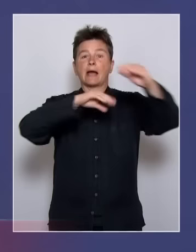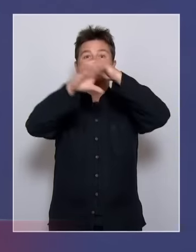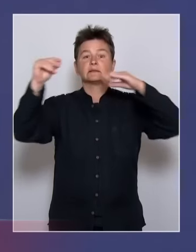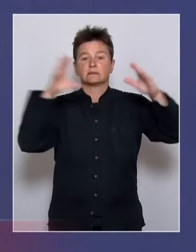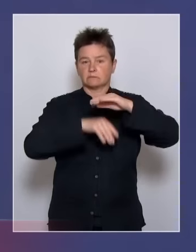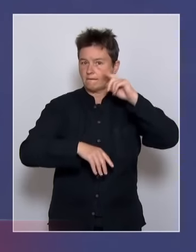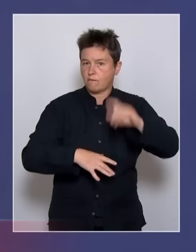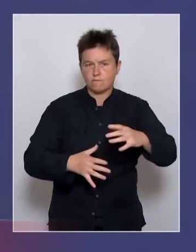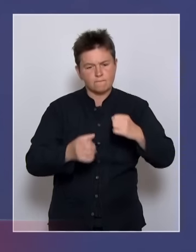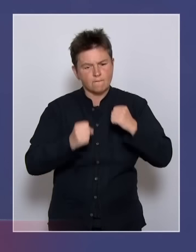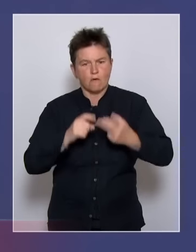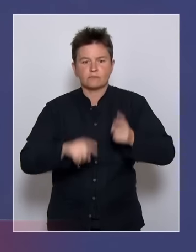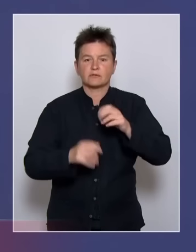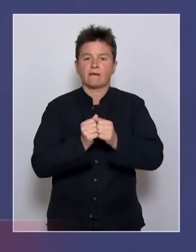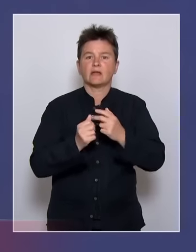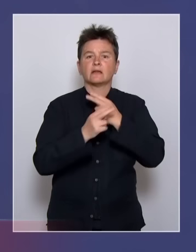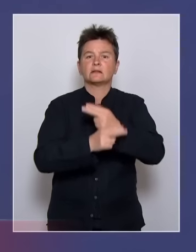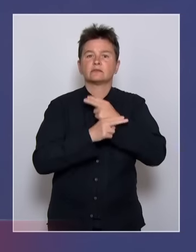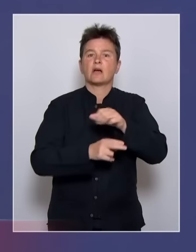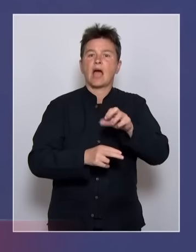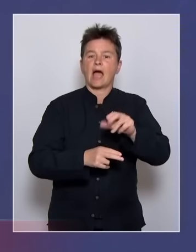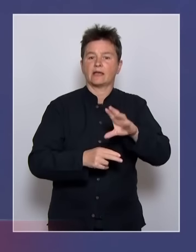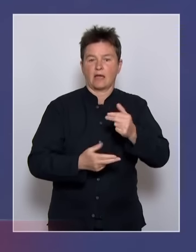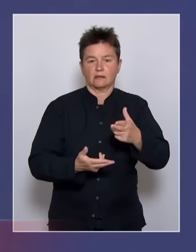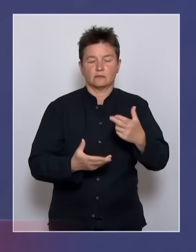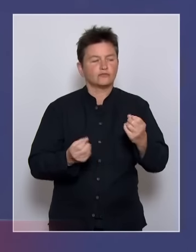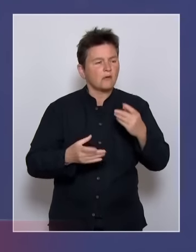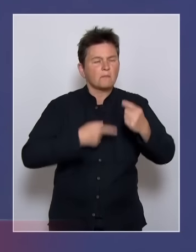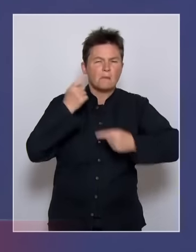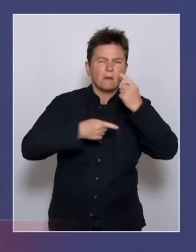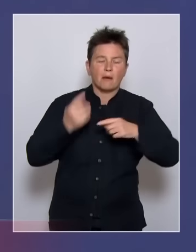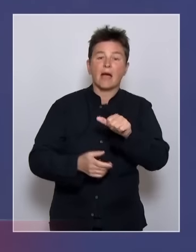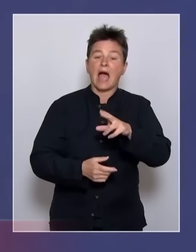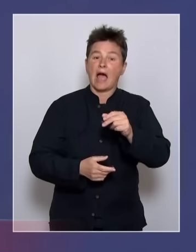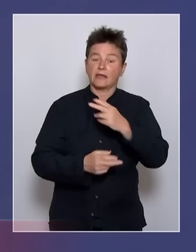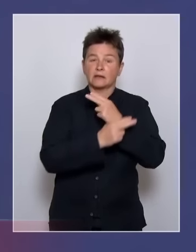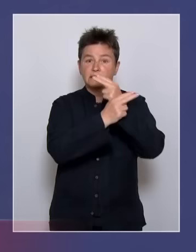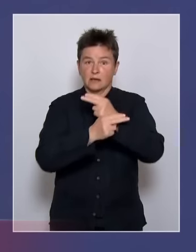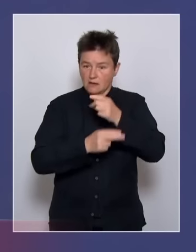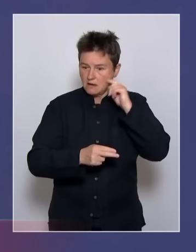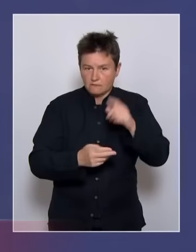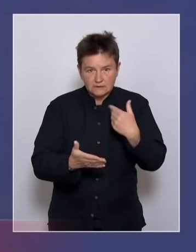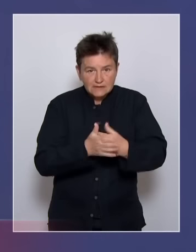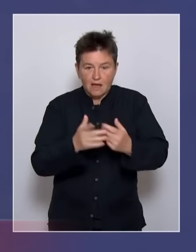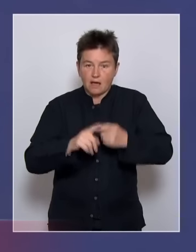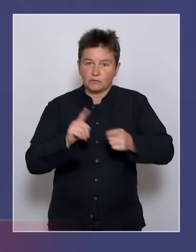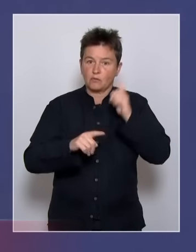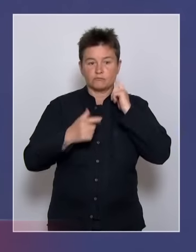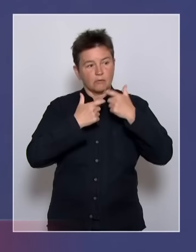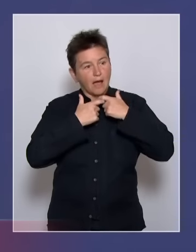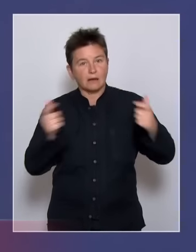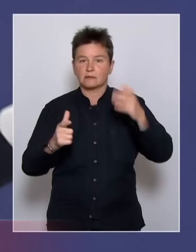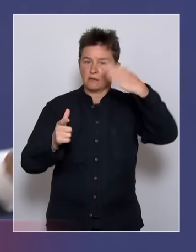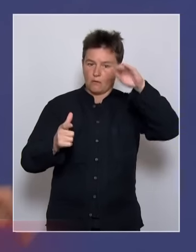où il nous faut consolider Ariane 6, et je le dis au moment où on entend tant et tant de choses, Ariane 6, c'est la condition d'un accès européen à l'espace.